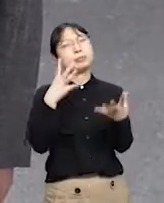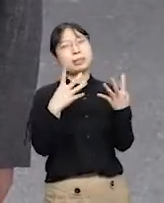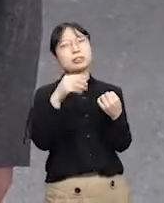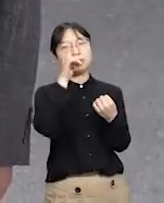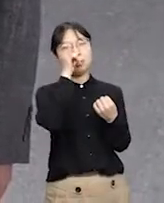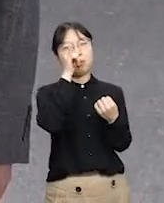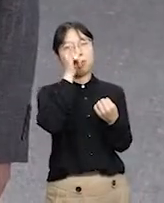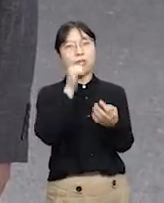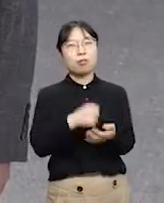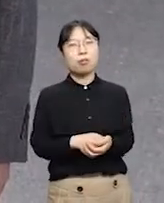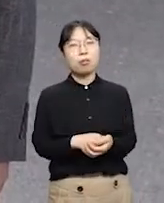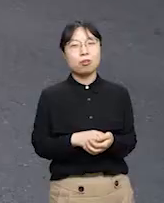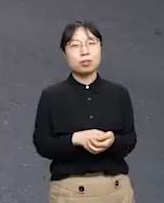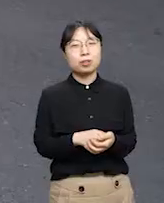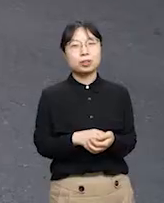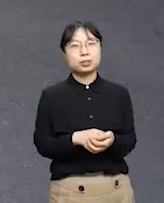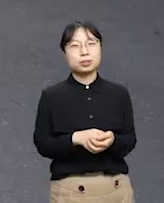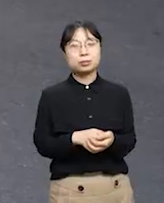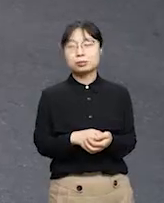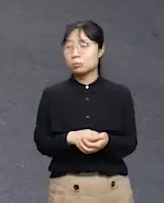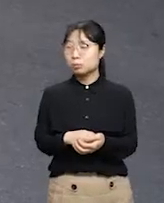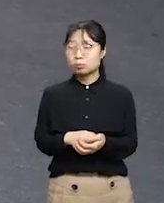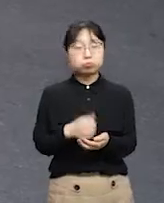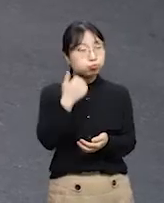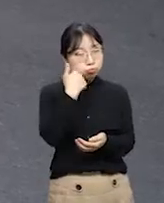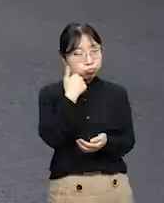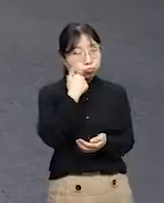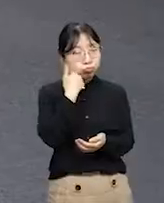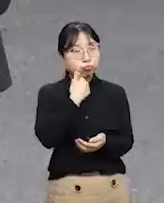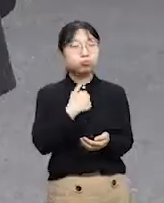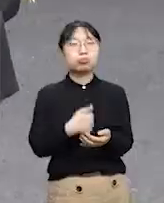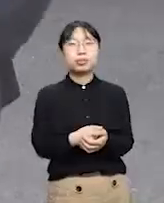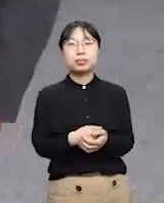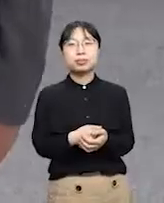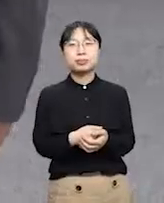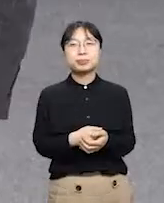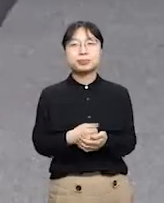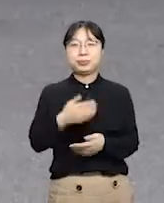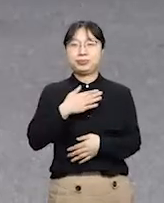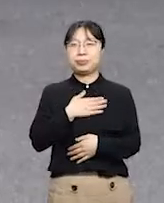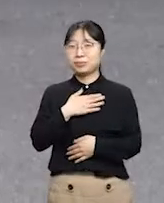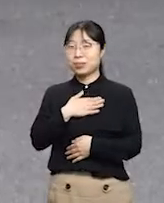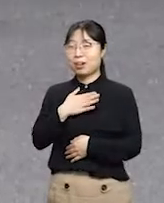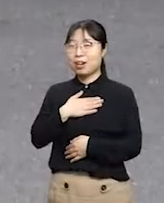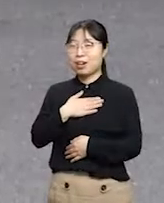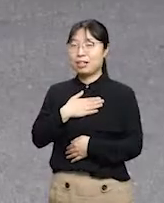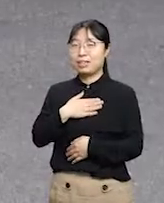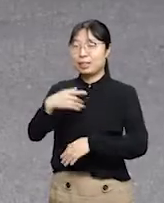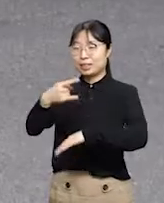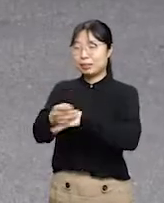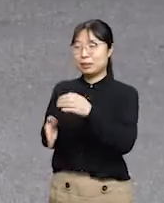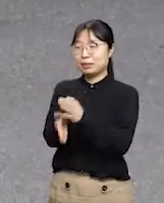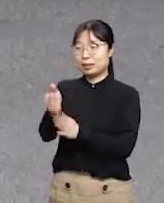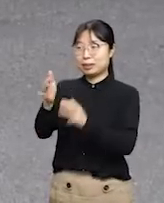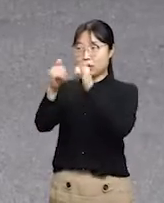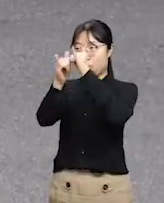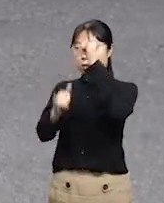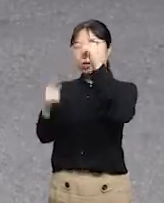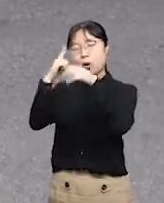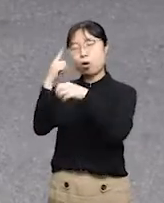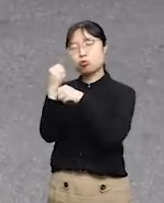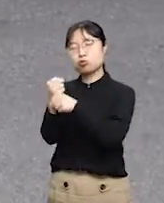예, 예. 궁금해하던 차에, 누구시죠? 아니, 저는 의왕 시민인데, 의왕시의 역사를 연구하는